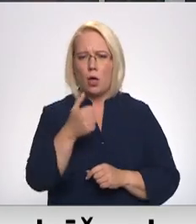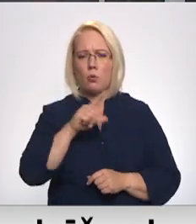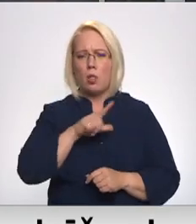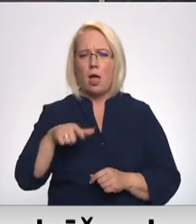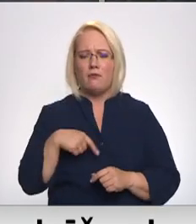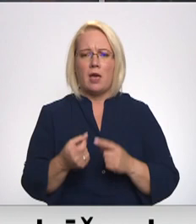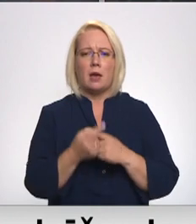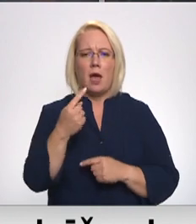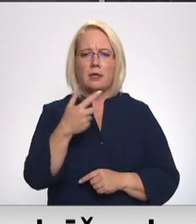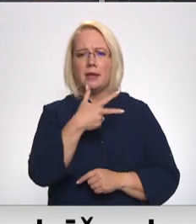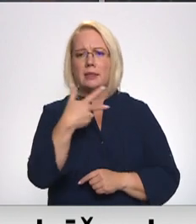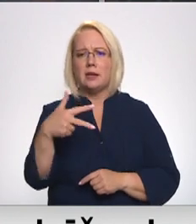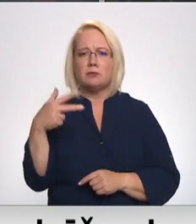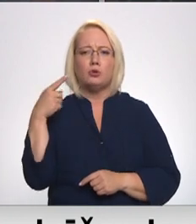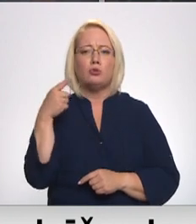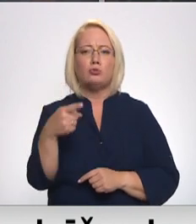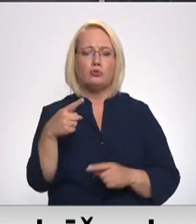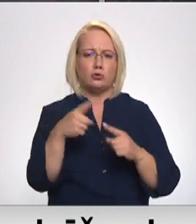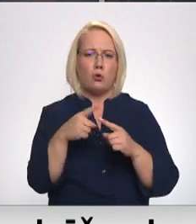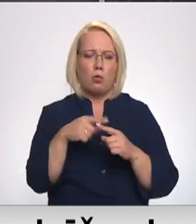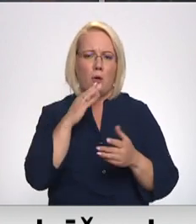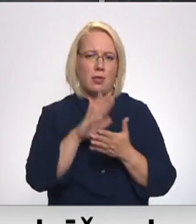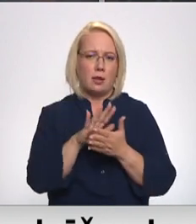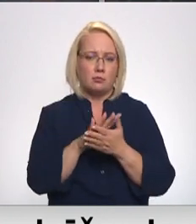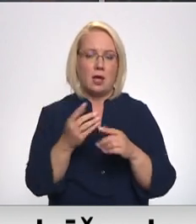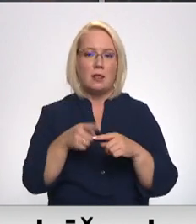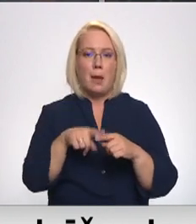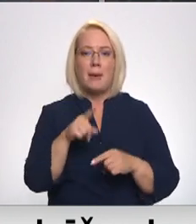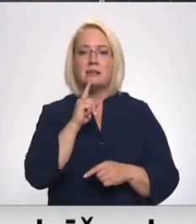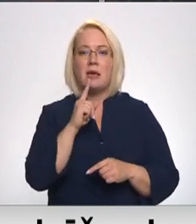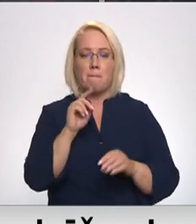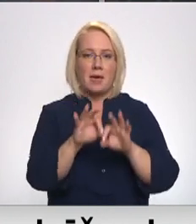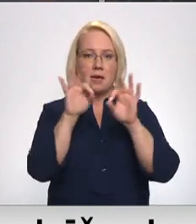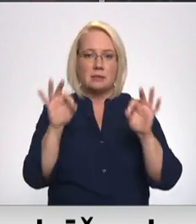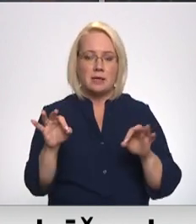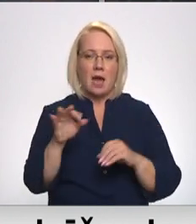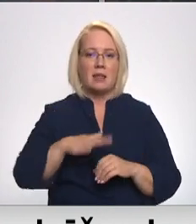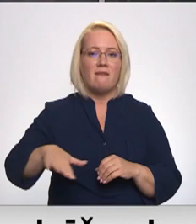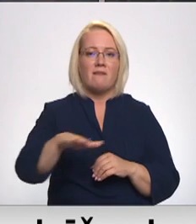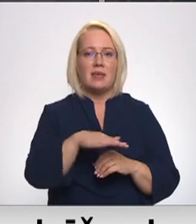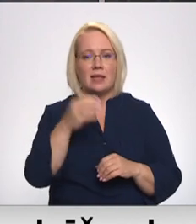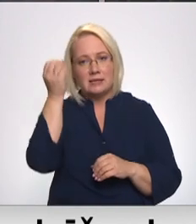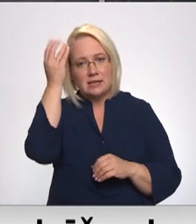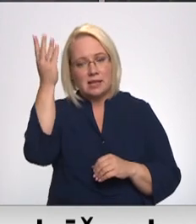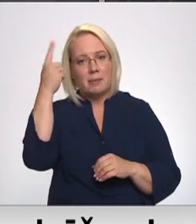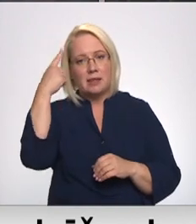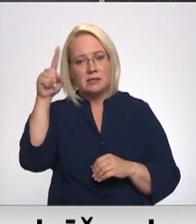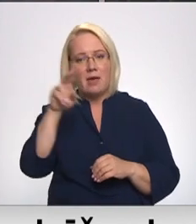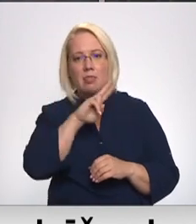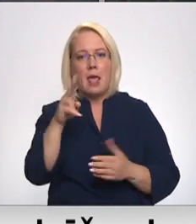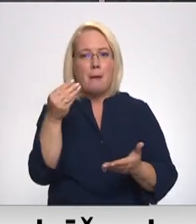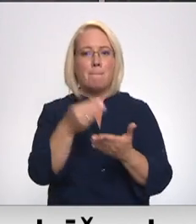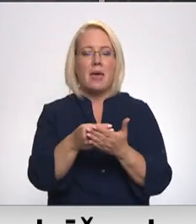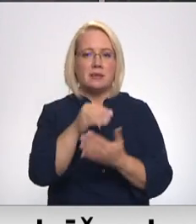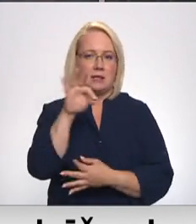nekā 330 tūkstošu tonu atkritumus. Tāpēc Liepājā ir sākta vides izglītības iniciatīva Nepērc